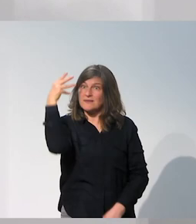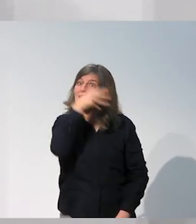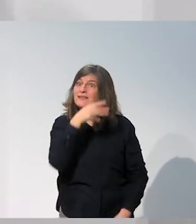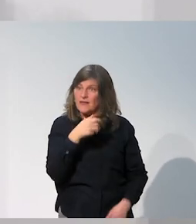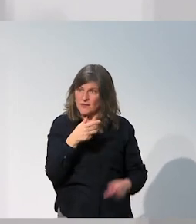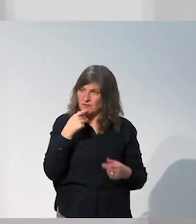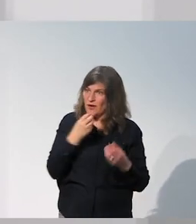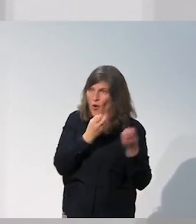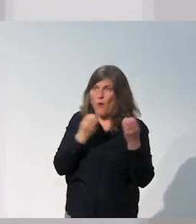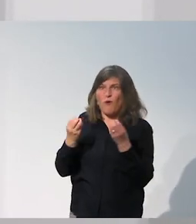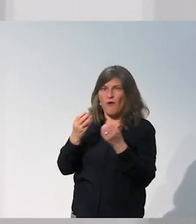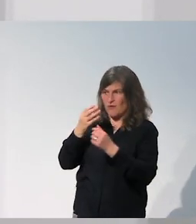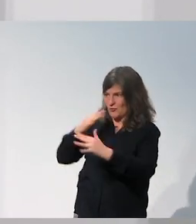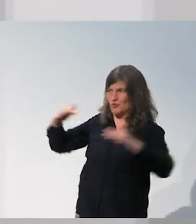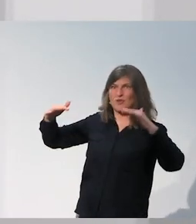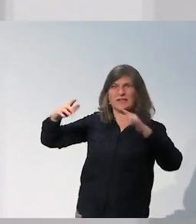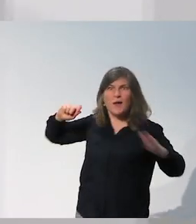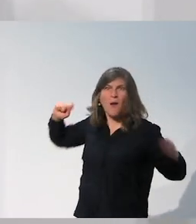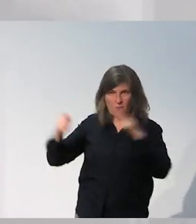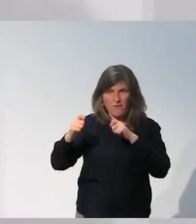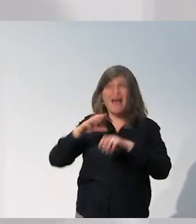même dans les fermes du fin fond du Cantal, hein. Voilà.